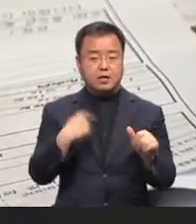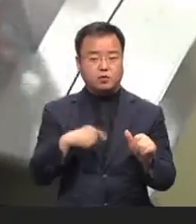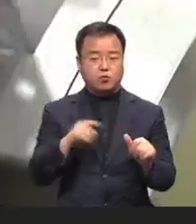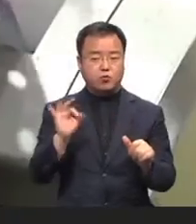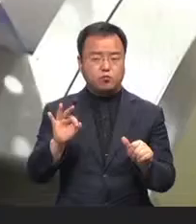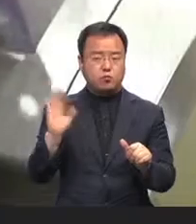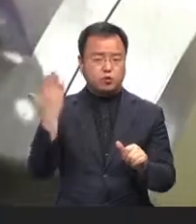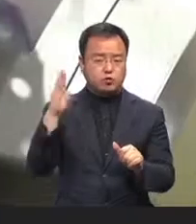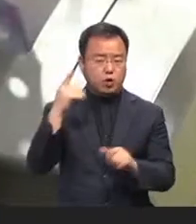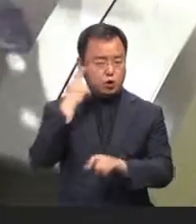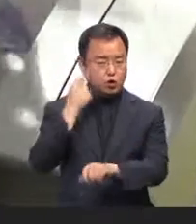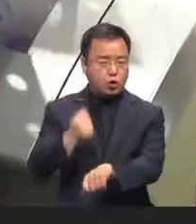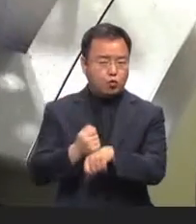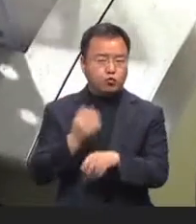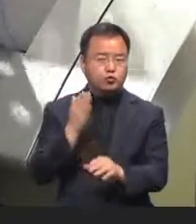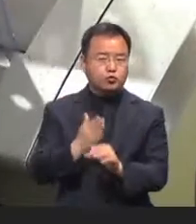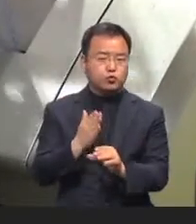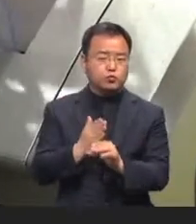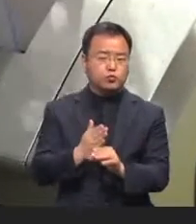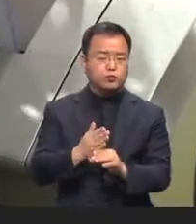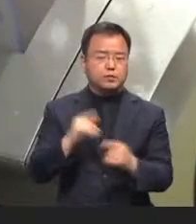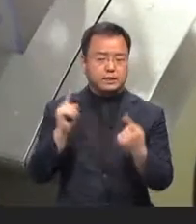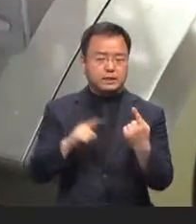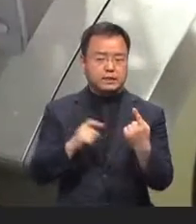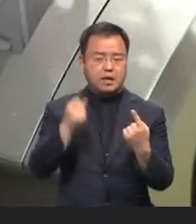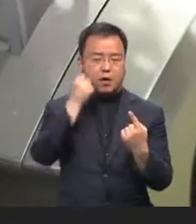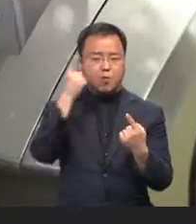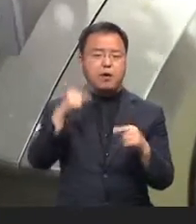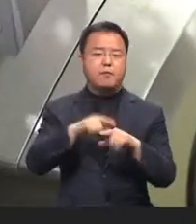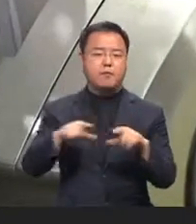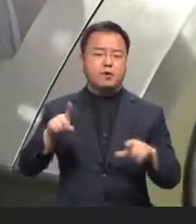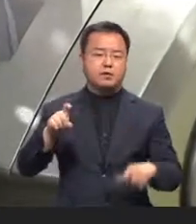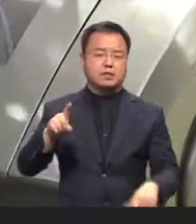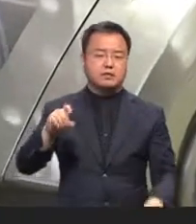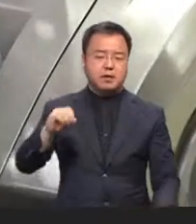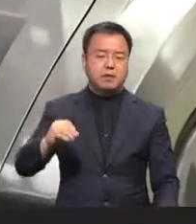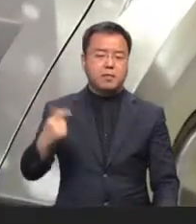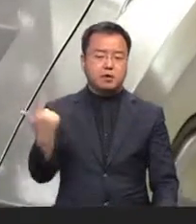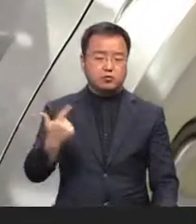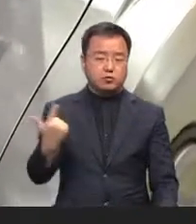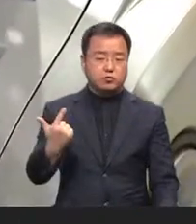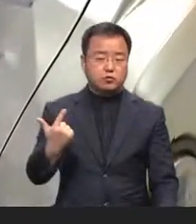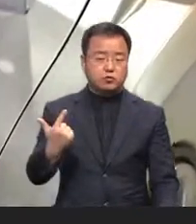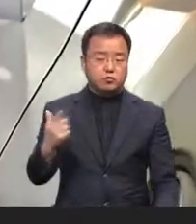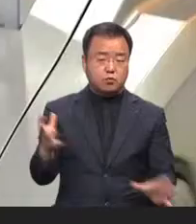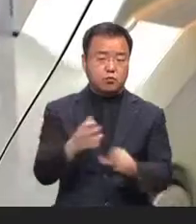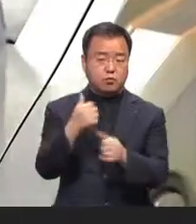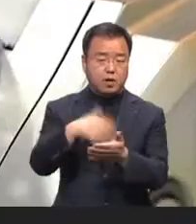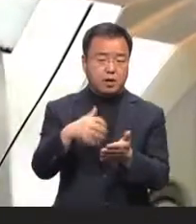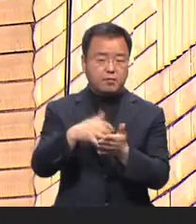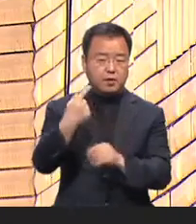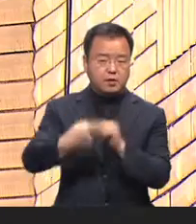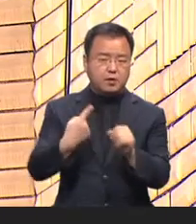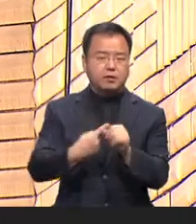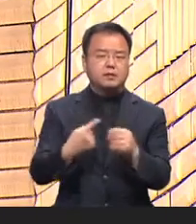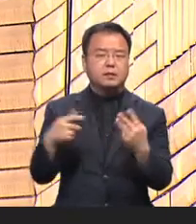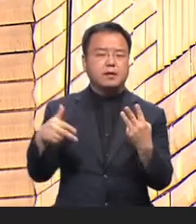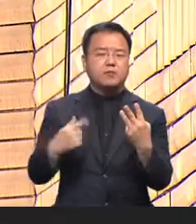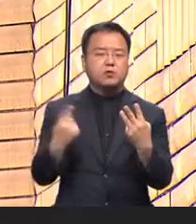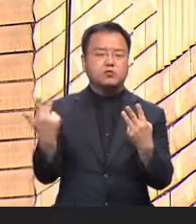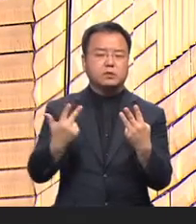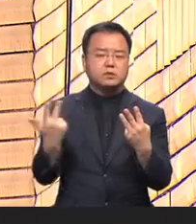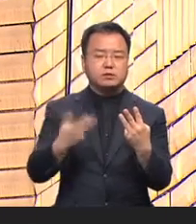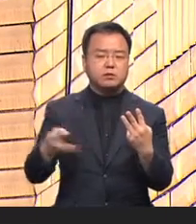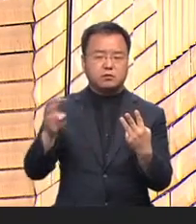연구에서 1인당 월 평균 11만 6천원 규모로는 3조 7000억원으로 추정됩니다 하지만 통기